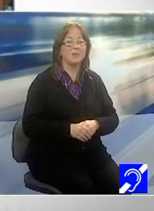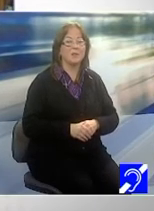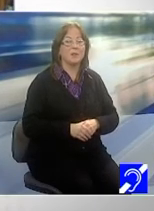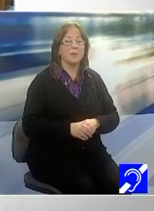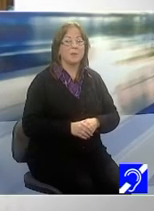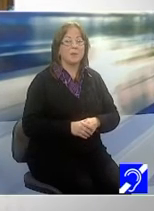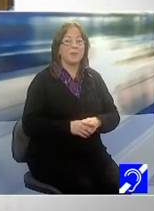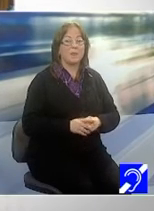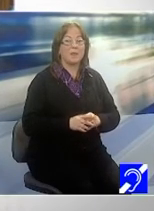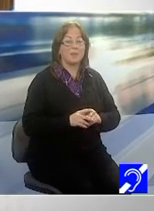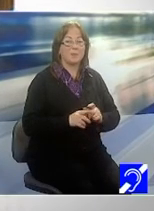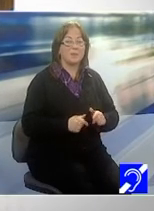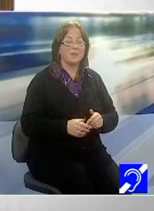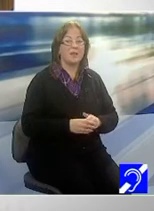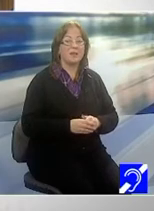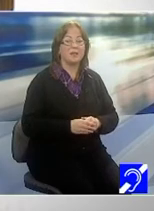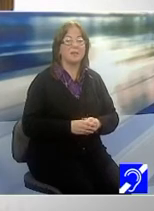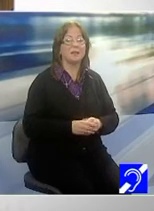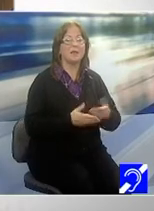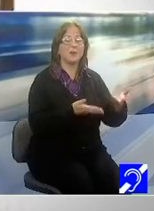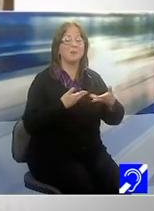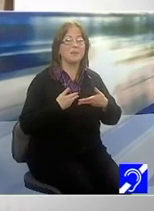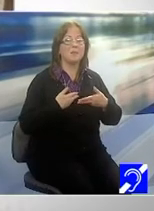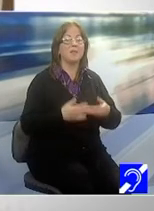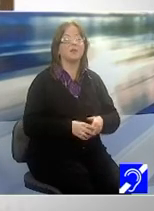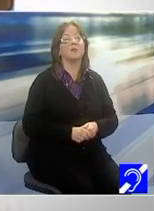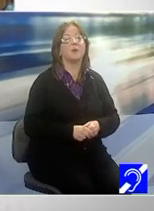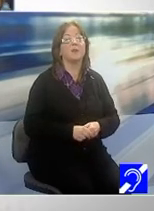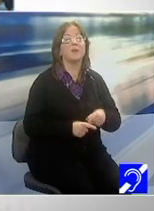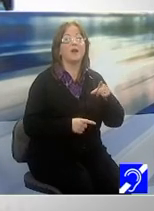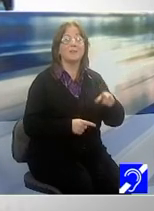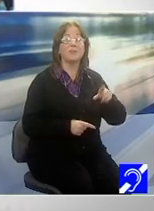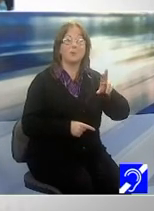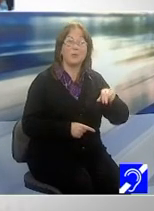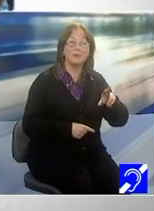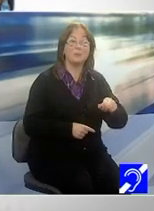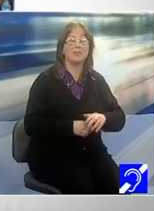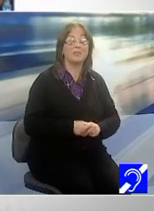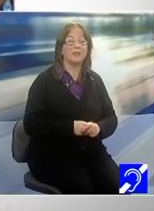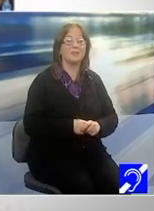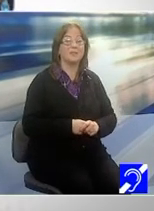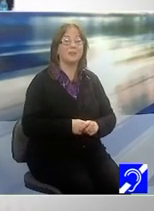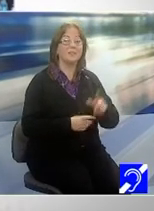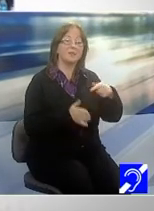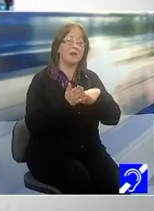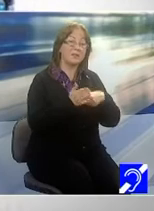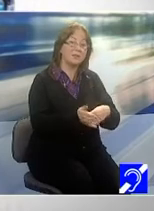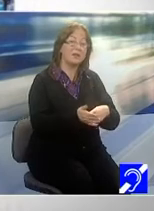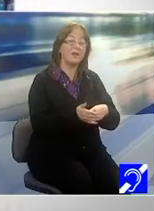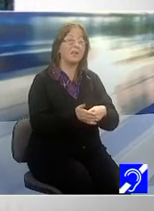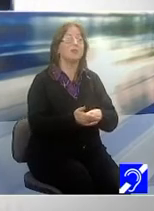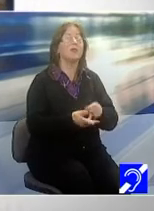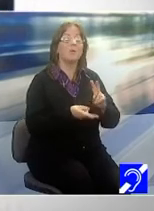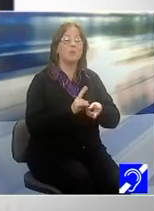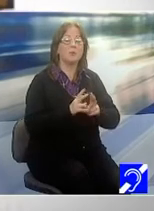care ați primit-o. Aveți șansa să arătați cum